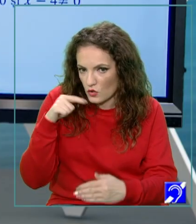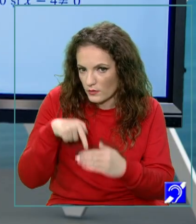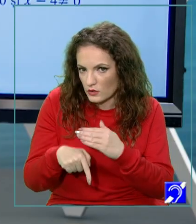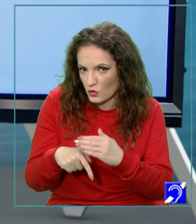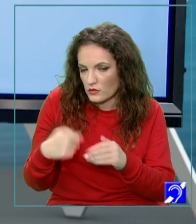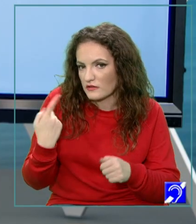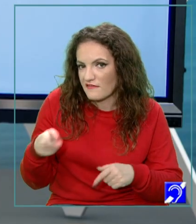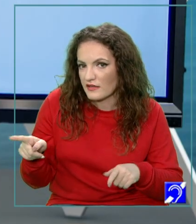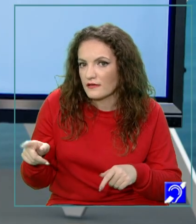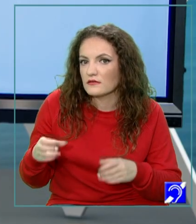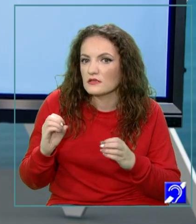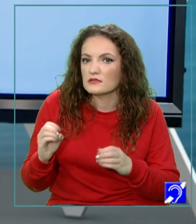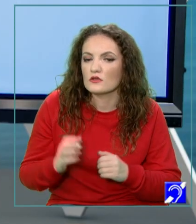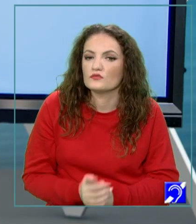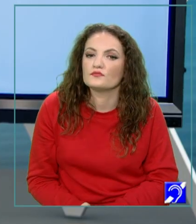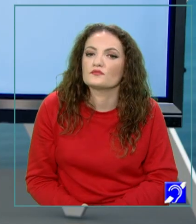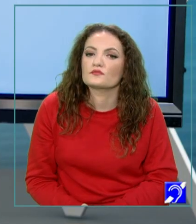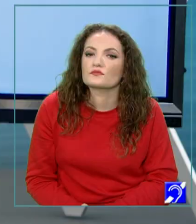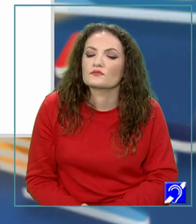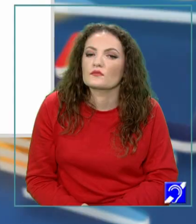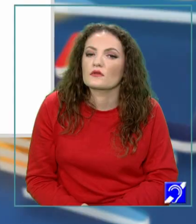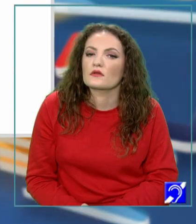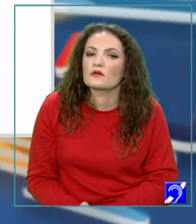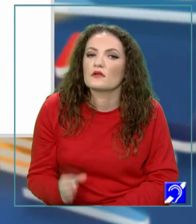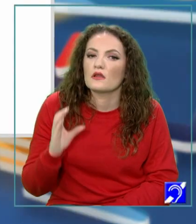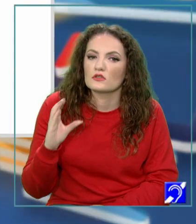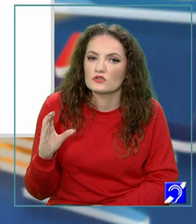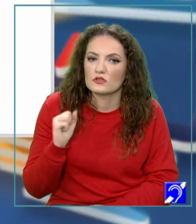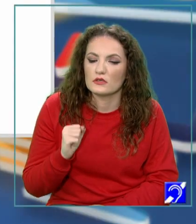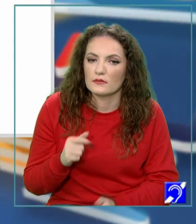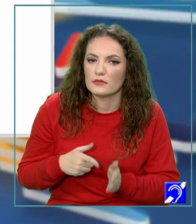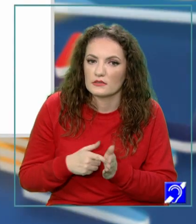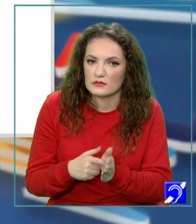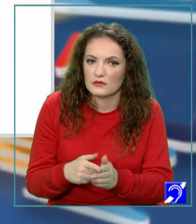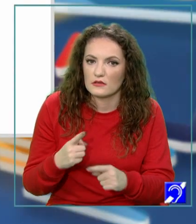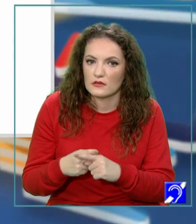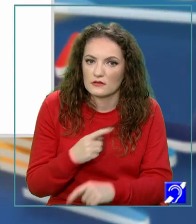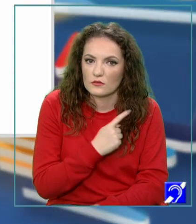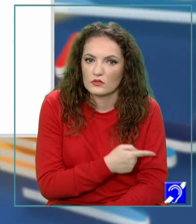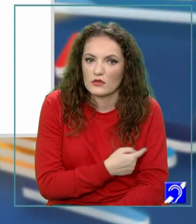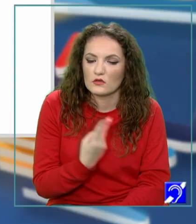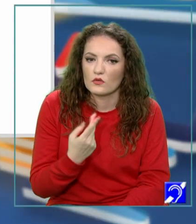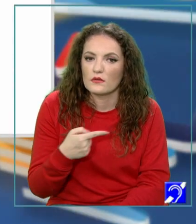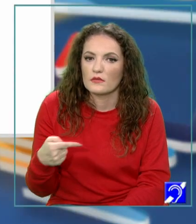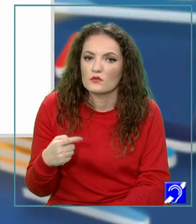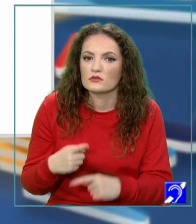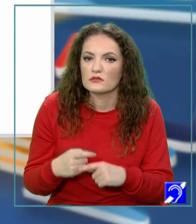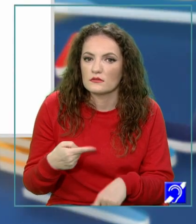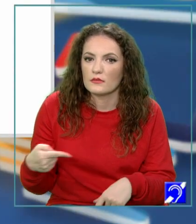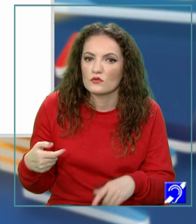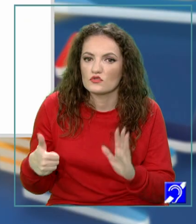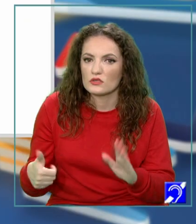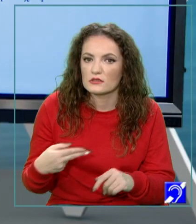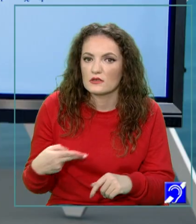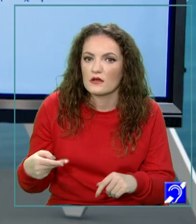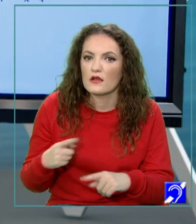la exercițiu, iar la punctul C îmi cere să arăt că x pătrat minus x minus 6 îmi dă produsul dintre x minus 3